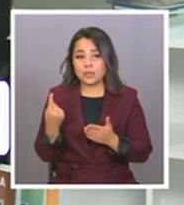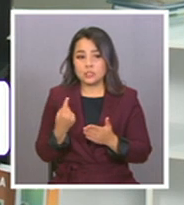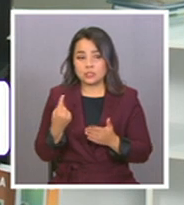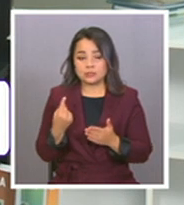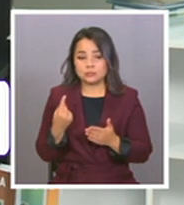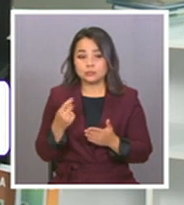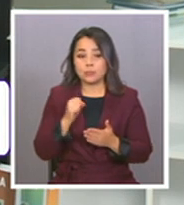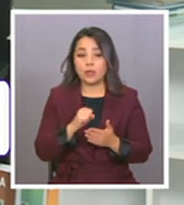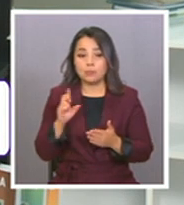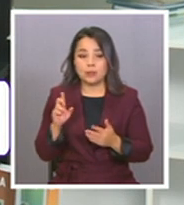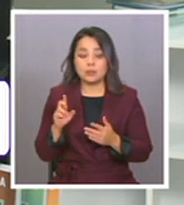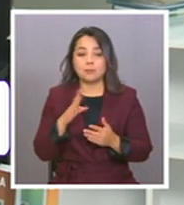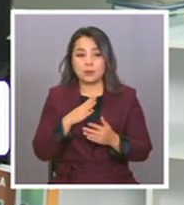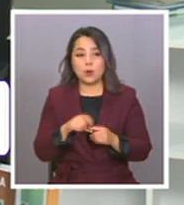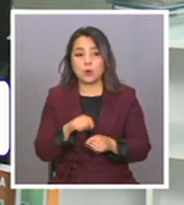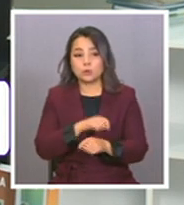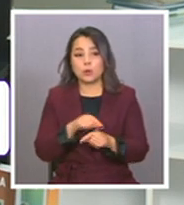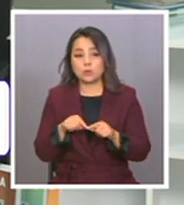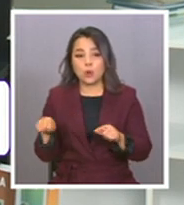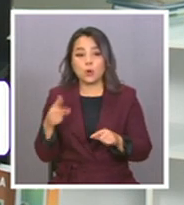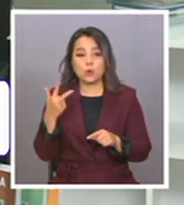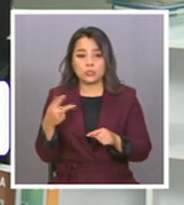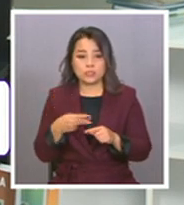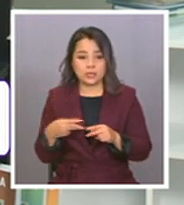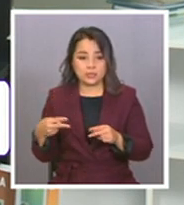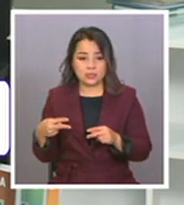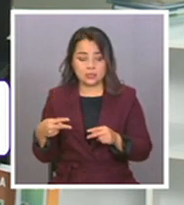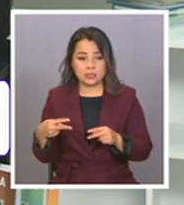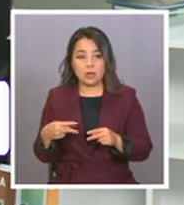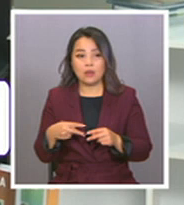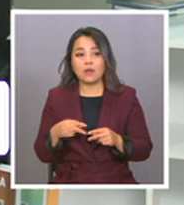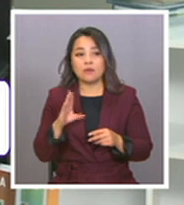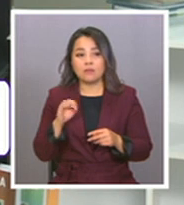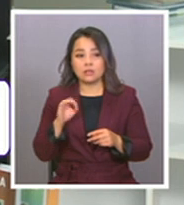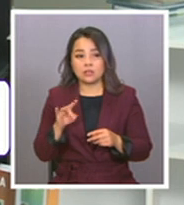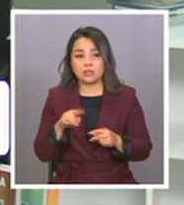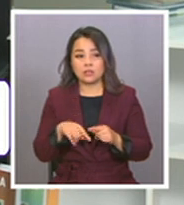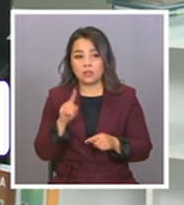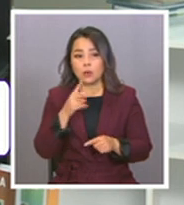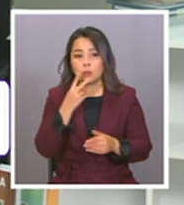А, Б векторының ұзындығы 3-ке тең. Векторды көрсетейік.